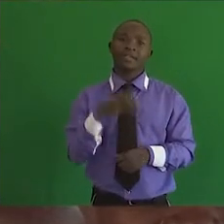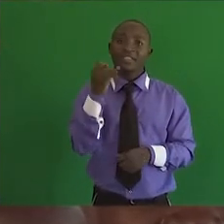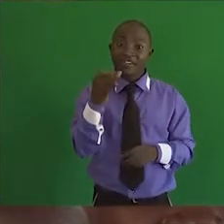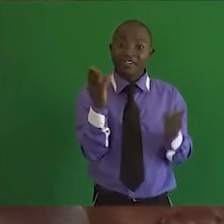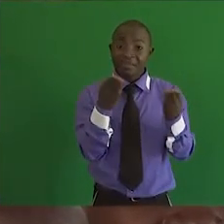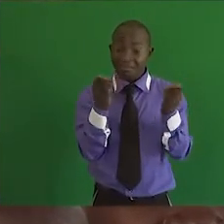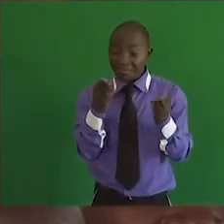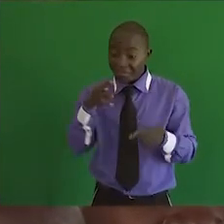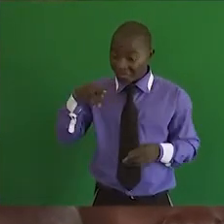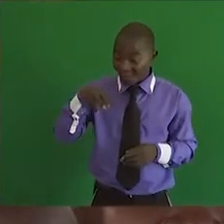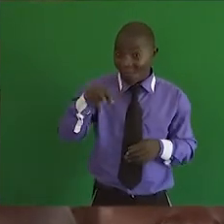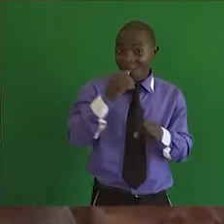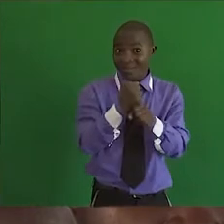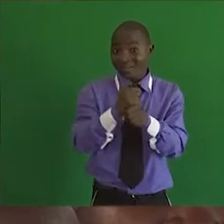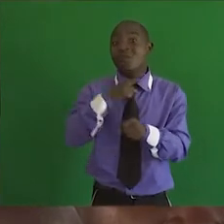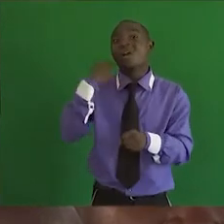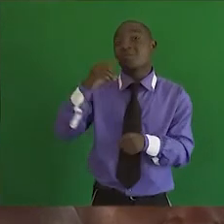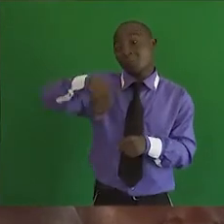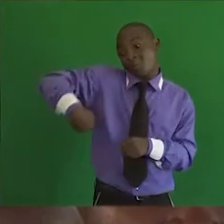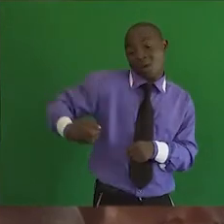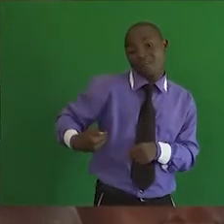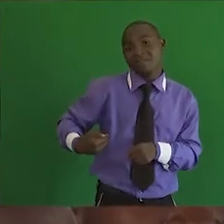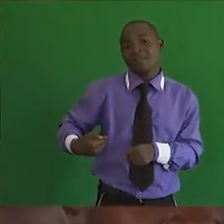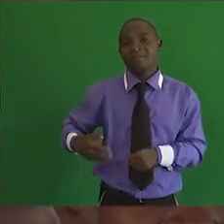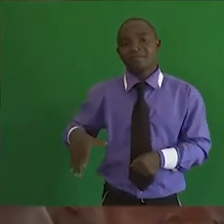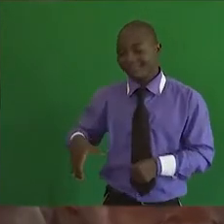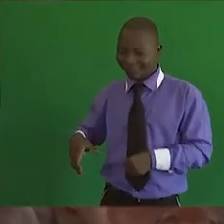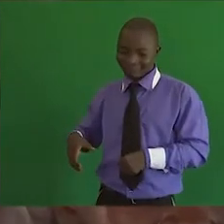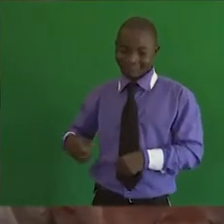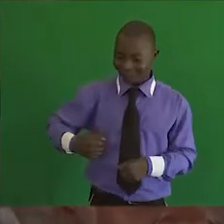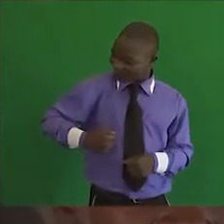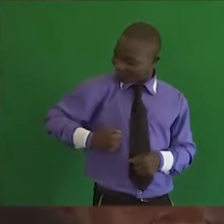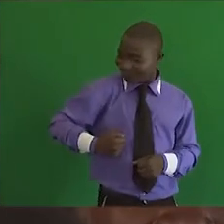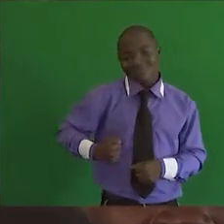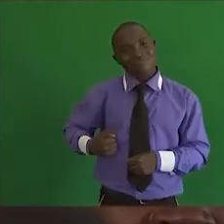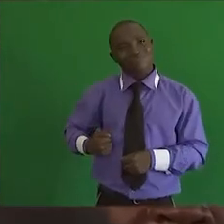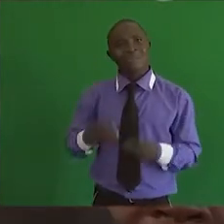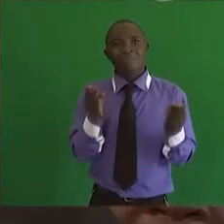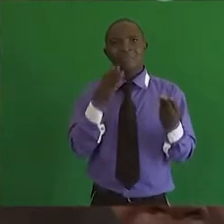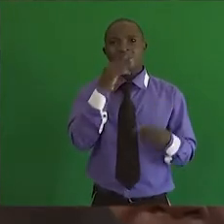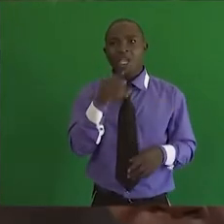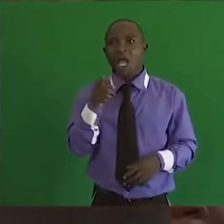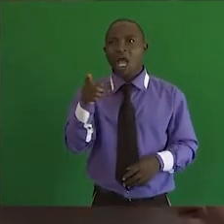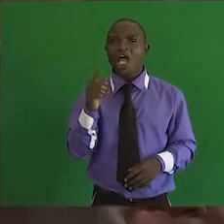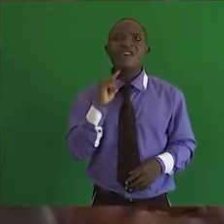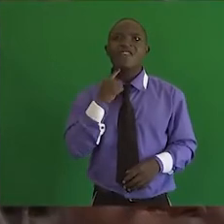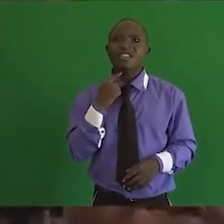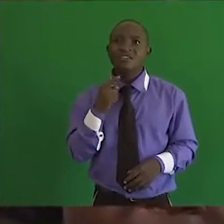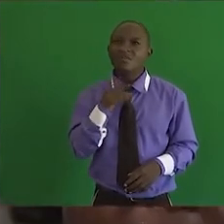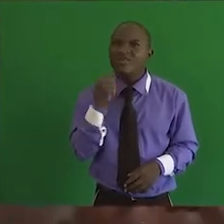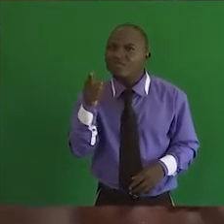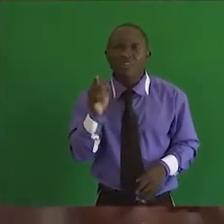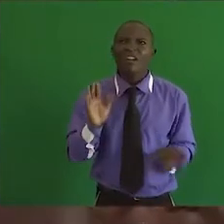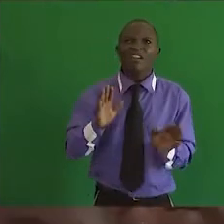amwene simwe nguva kunokonze wana atezvara Sendi chiti kuno kodzwa na tesvara. Nokuti pamatsanangura pakutanga